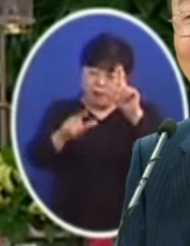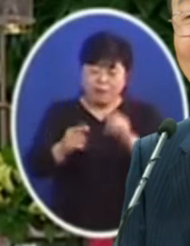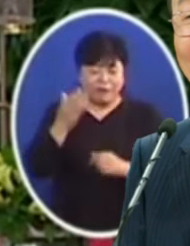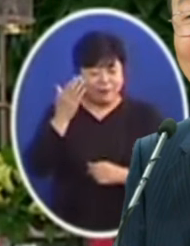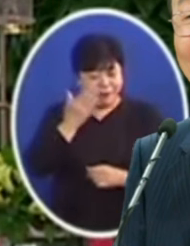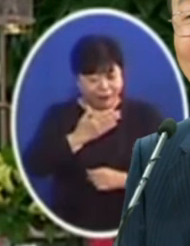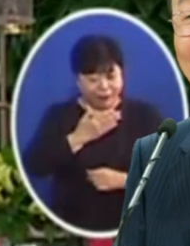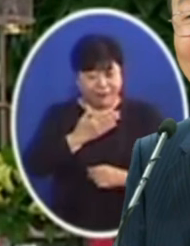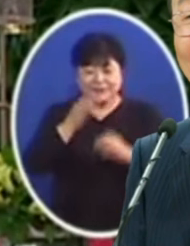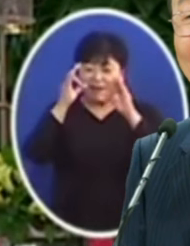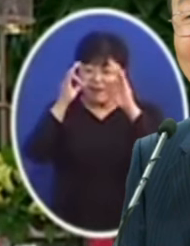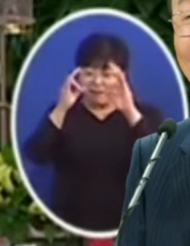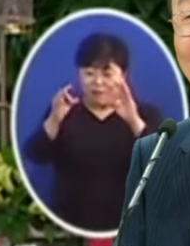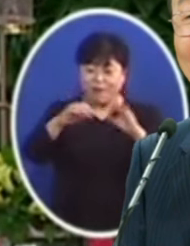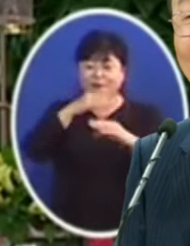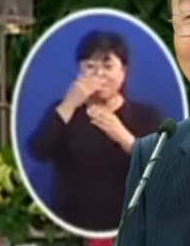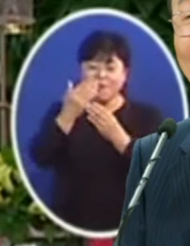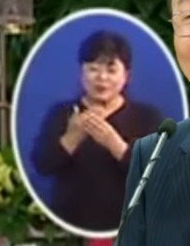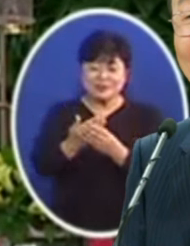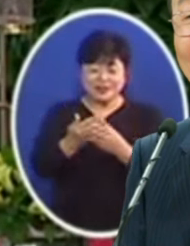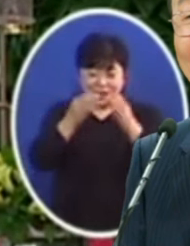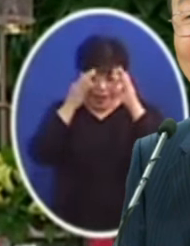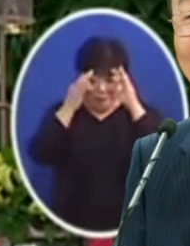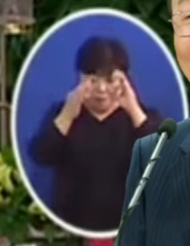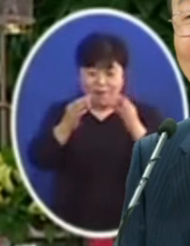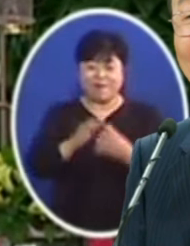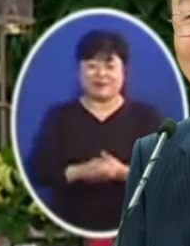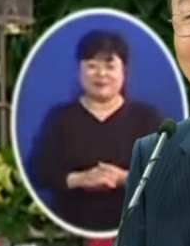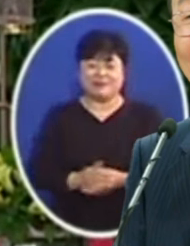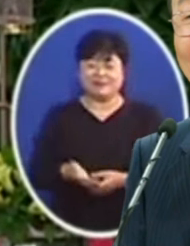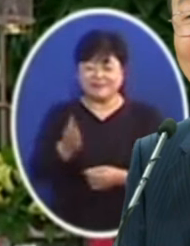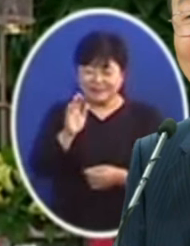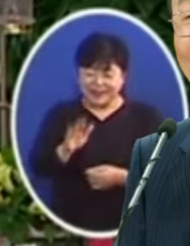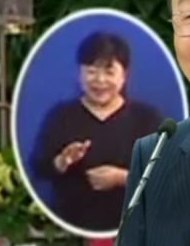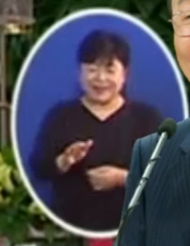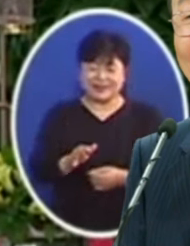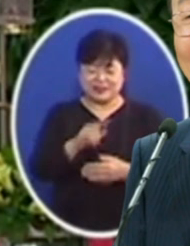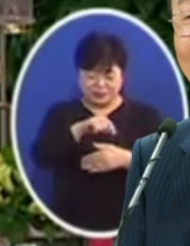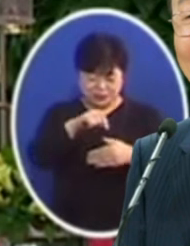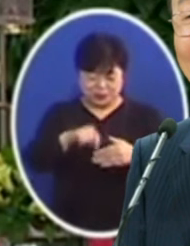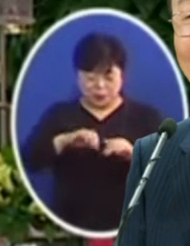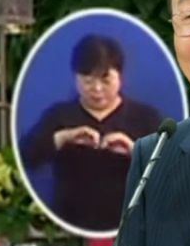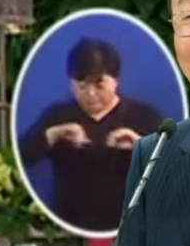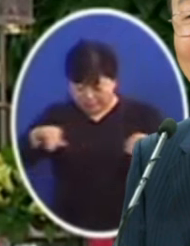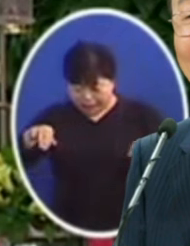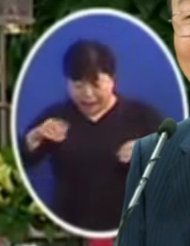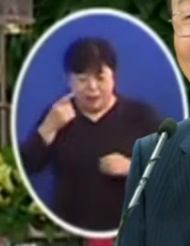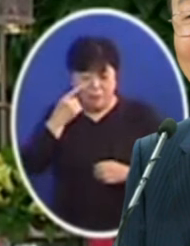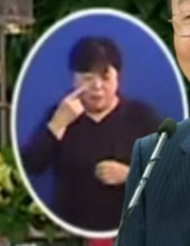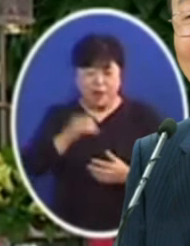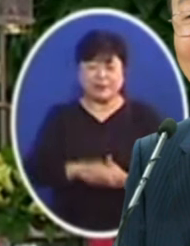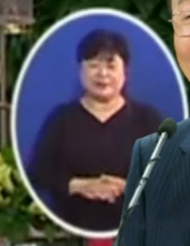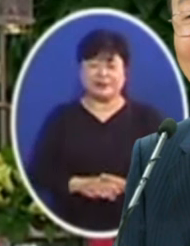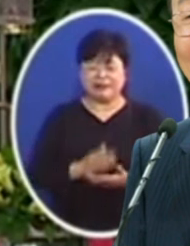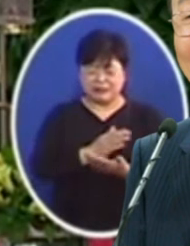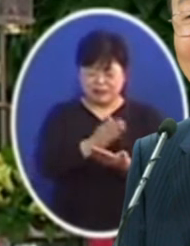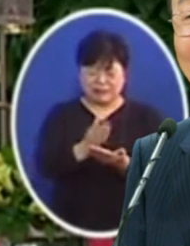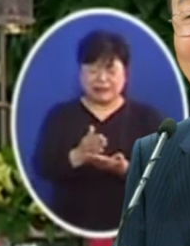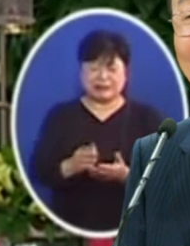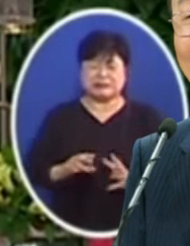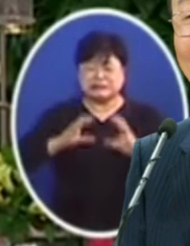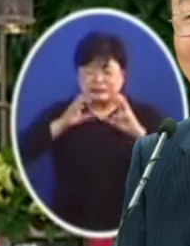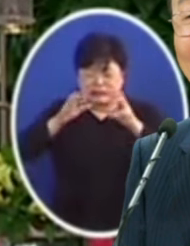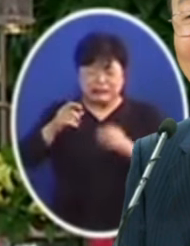맑고 온전하고 깨끗한 것 같은데 마음의 밑바닥 속에는 온갖